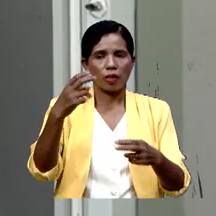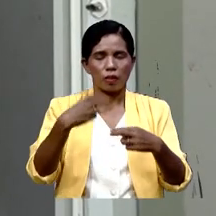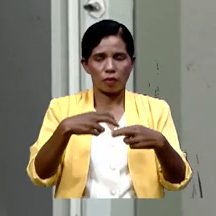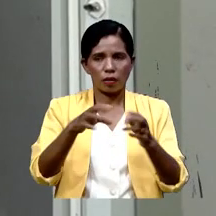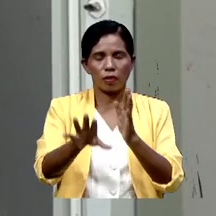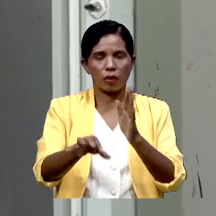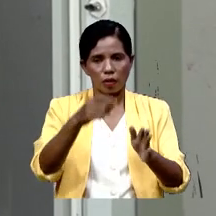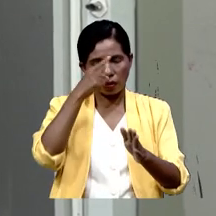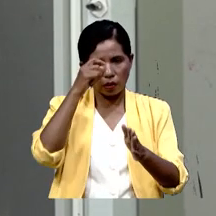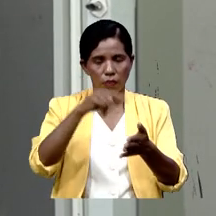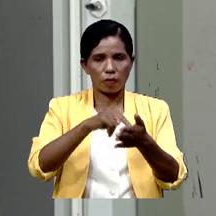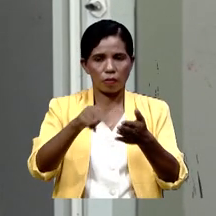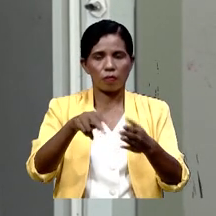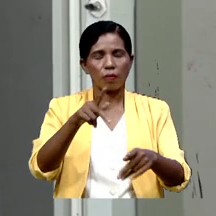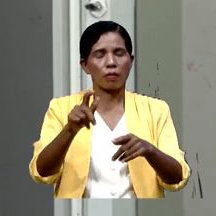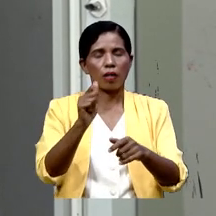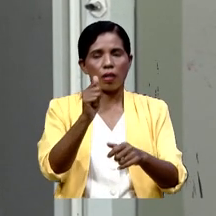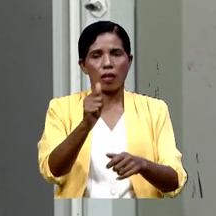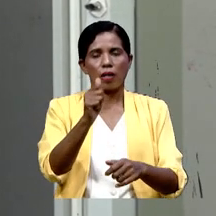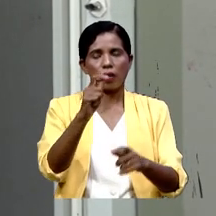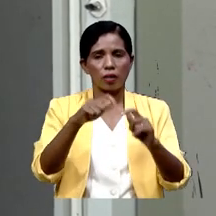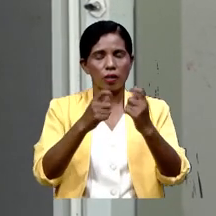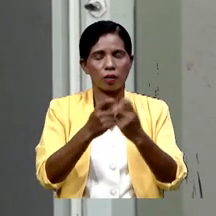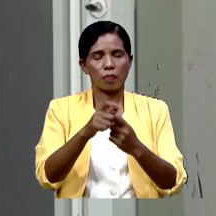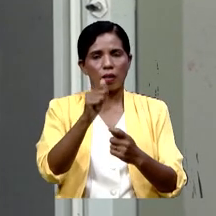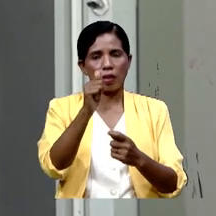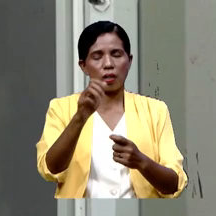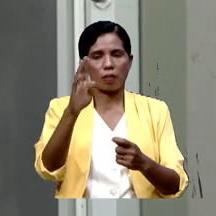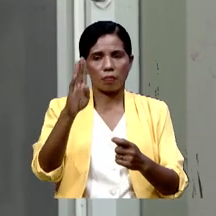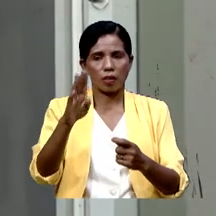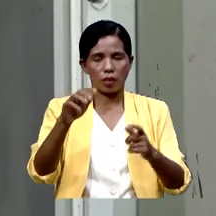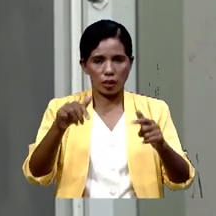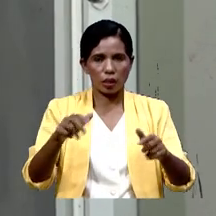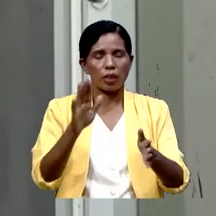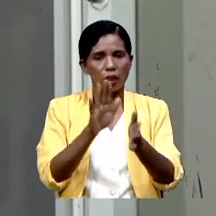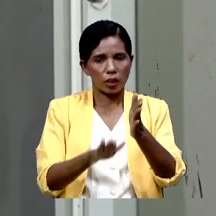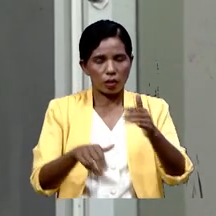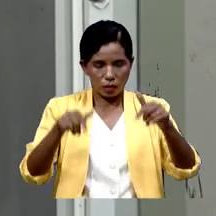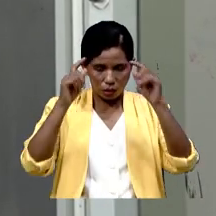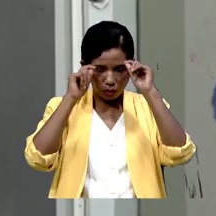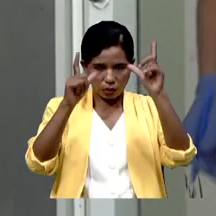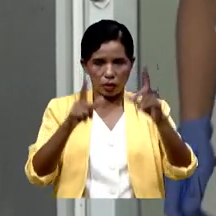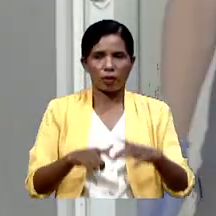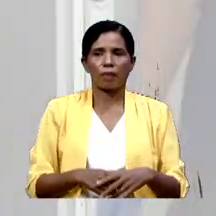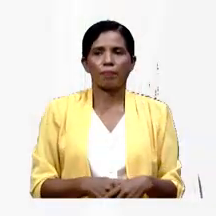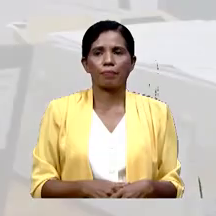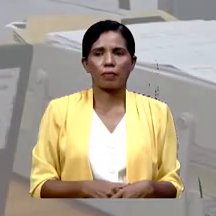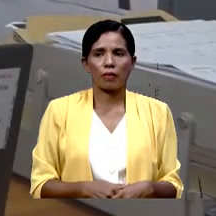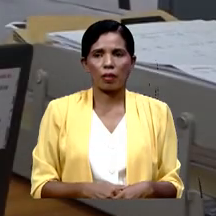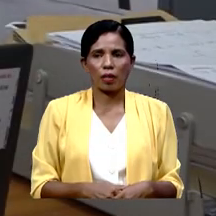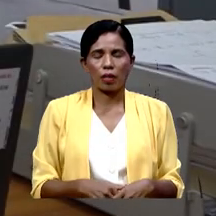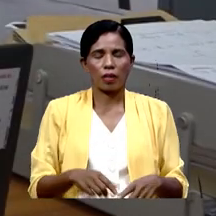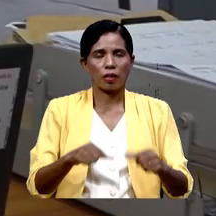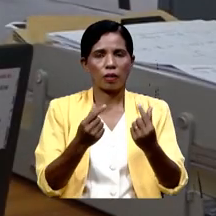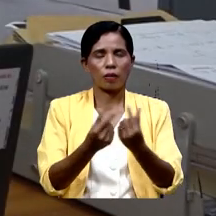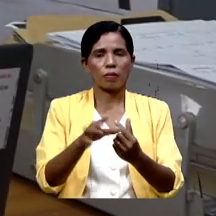hetang, tambah numru emaran tipo AB ki kliu iha Timor Leste. AB mai be iha pakoti sieni ita